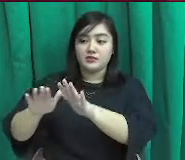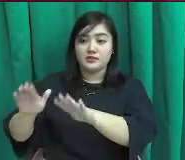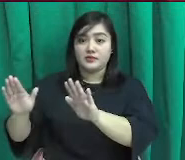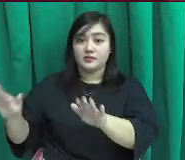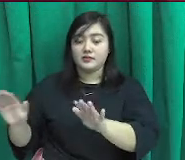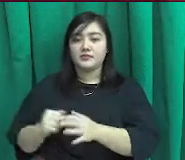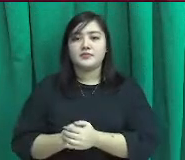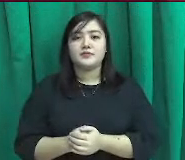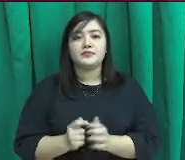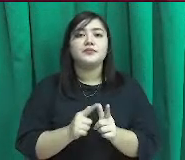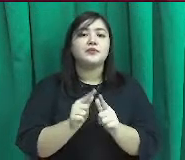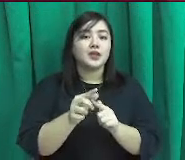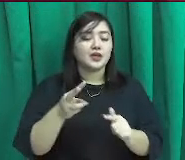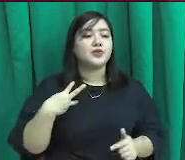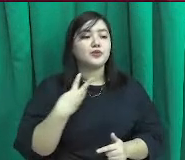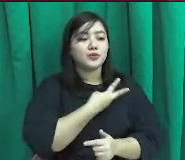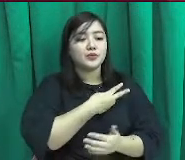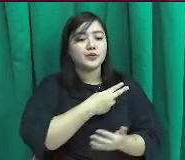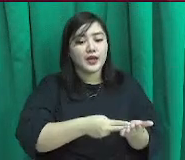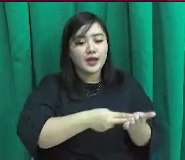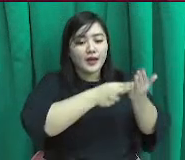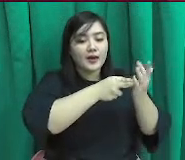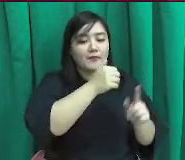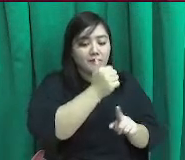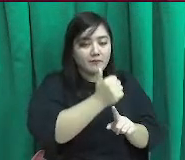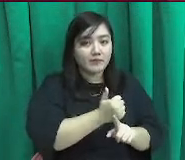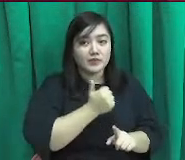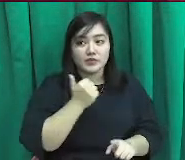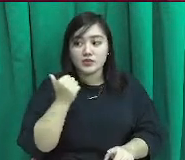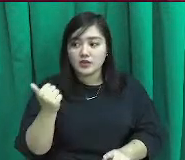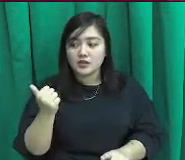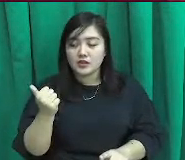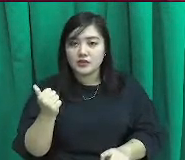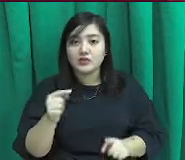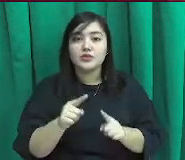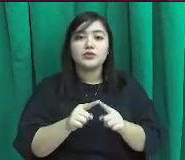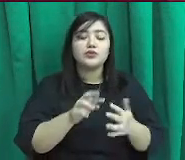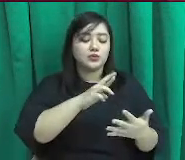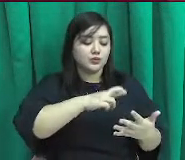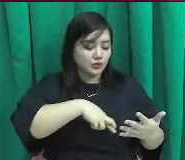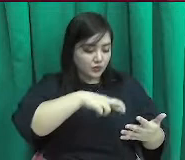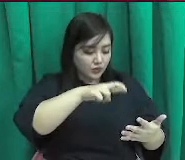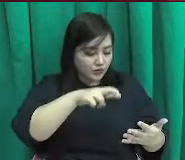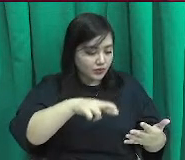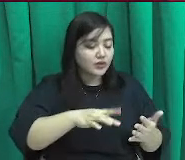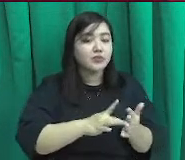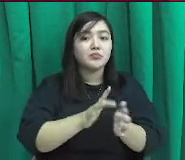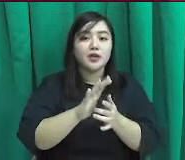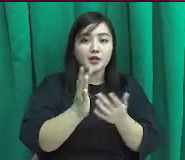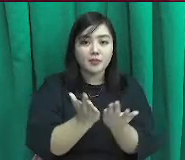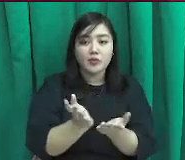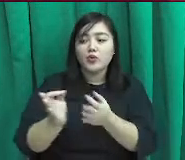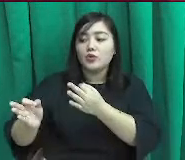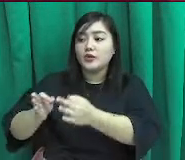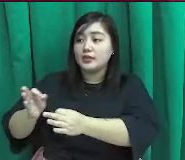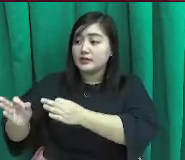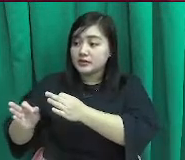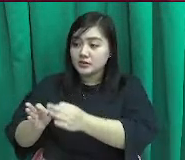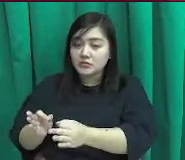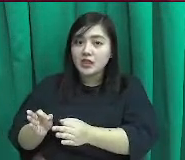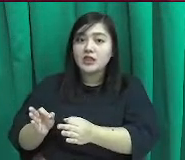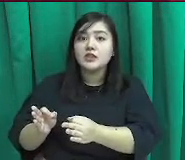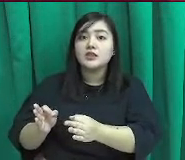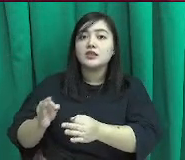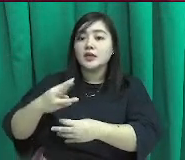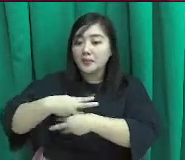sir, pinagtutulungan namin na ibasahin, ipaunawa, himayin yung salita ng Diyos, and ano yung